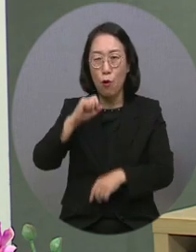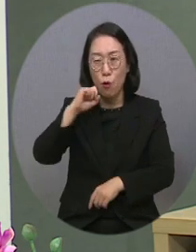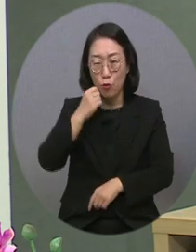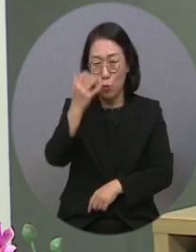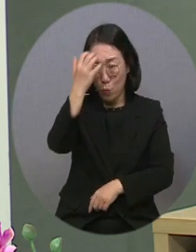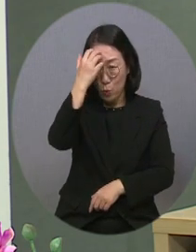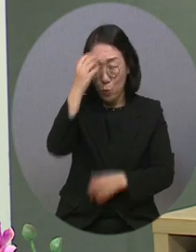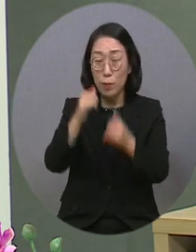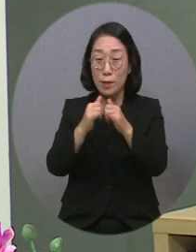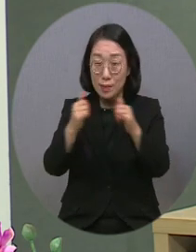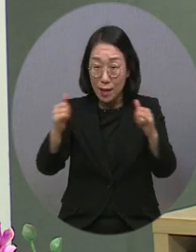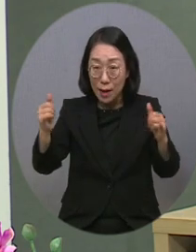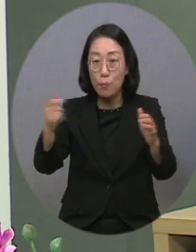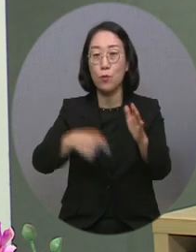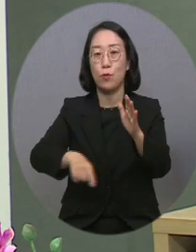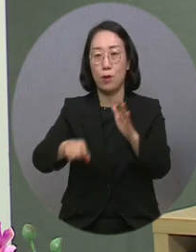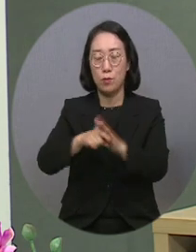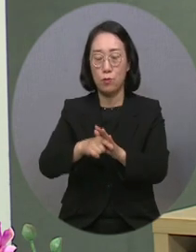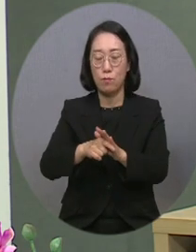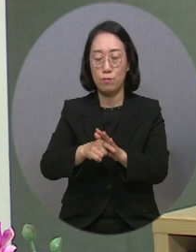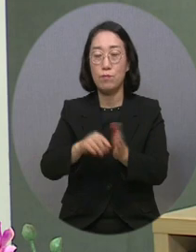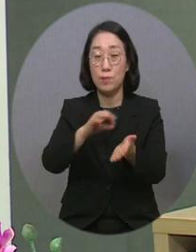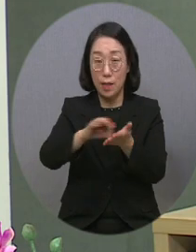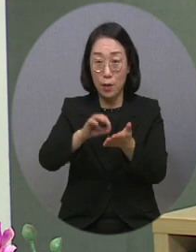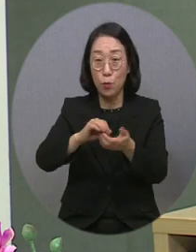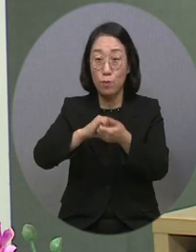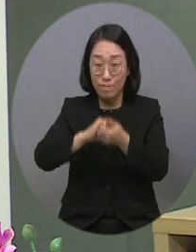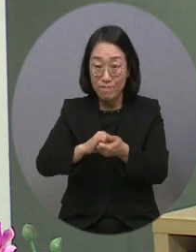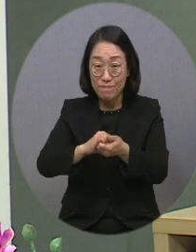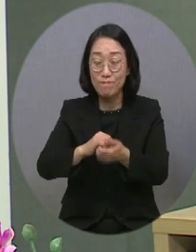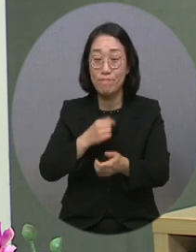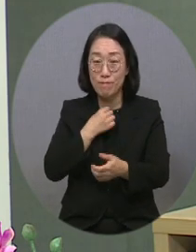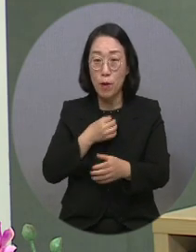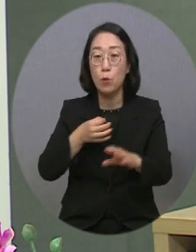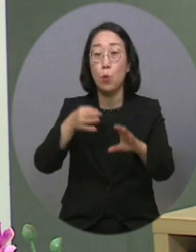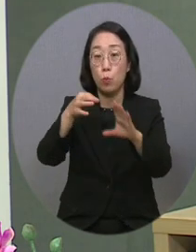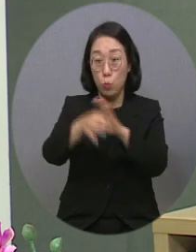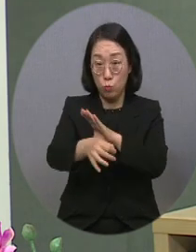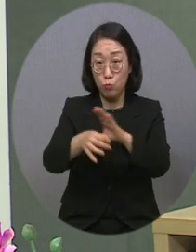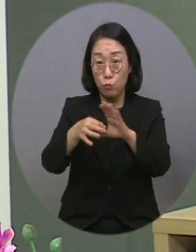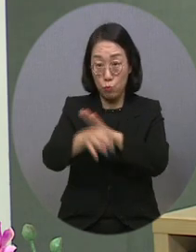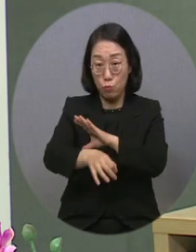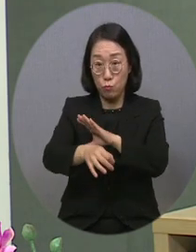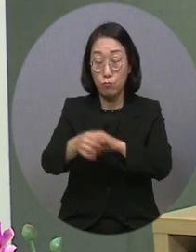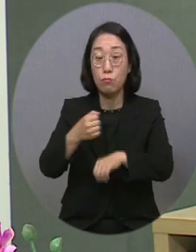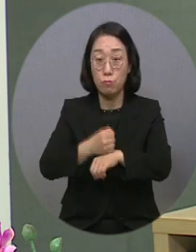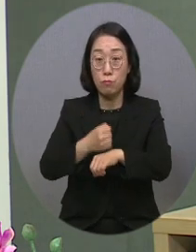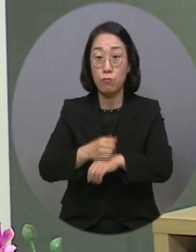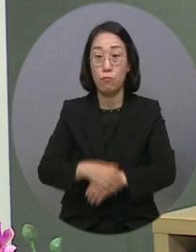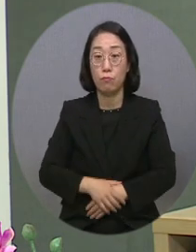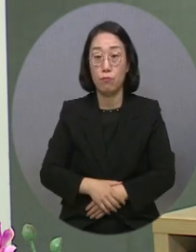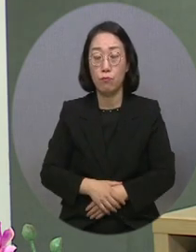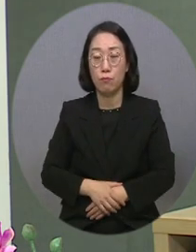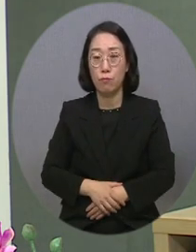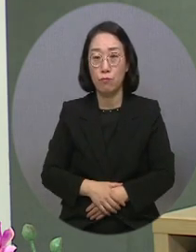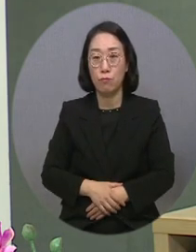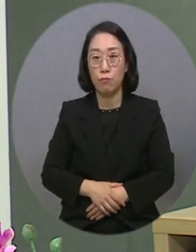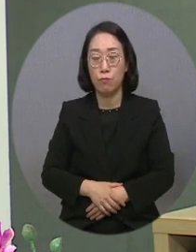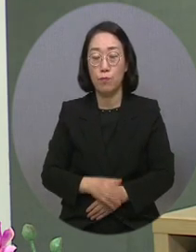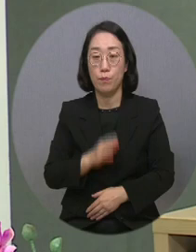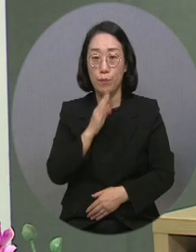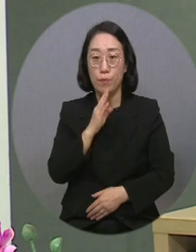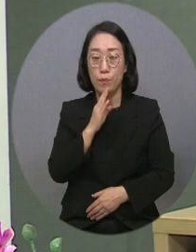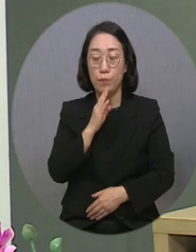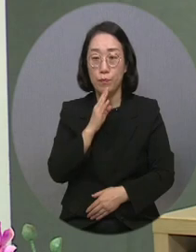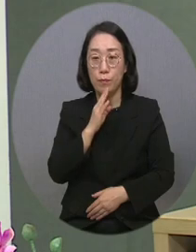고통받는 이웃을 위해서 좀 써주십시오 하고 사랑의 열매 모금회에다가 예. 저희가 이제 기증을 했다.